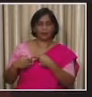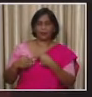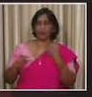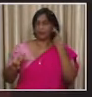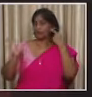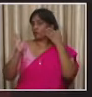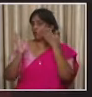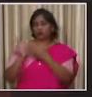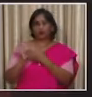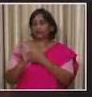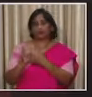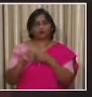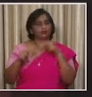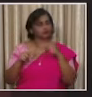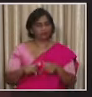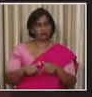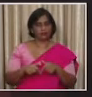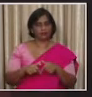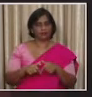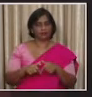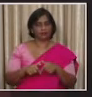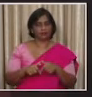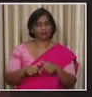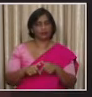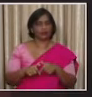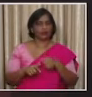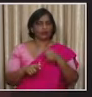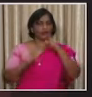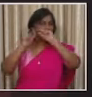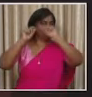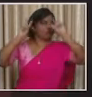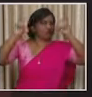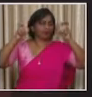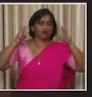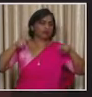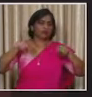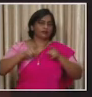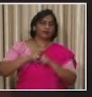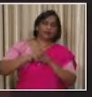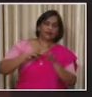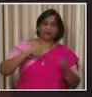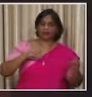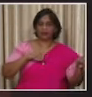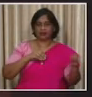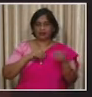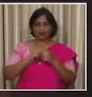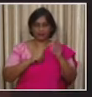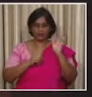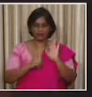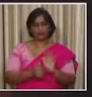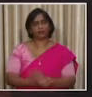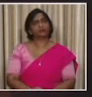ප්‍රතිචාර දැක්වීම සම්පූර්ණයෙන්ම මාතෘකාවෙන් බැහැරව ඉෂ්ට සිද්ධ වුණේ.